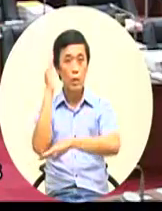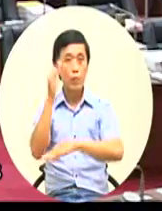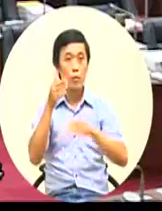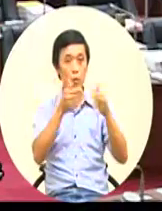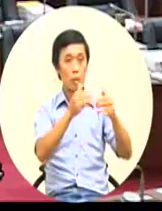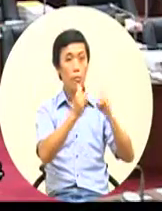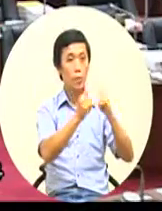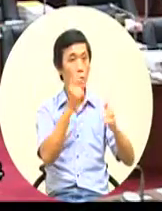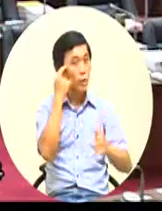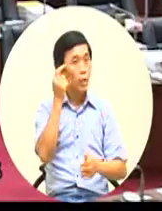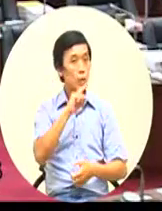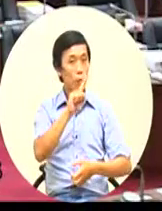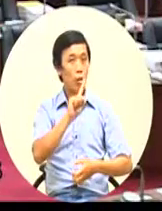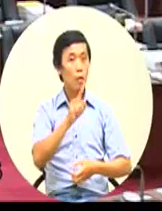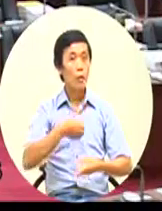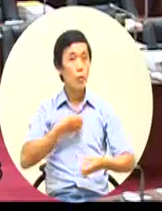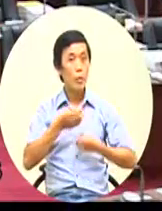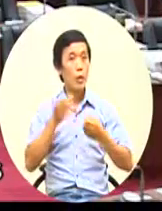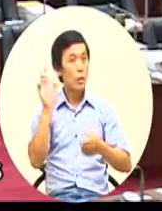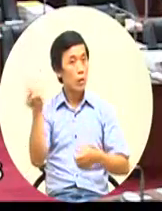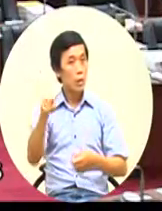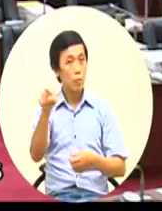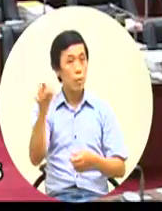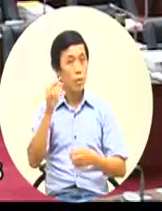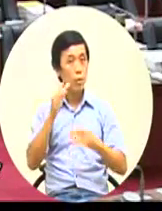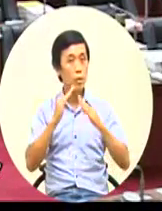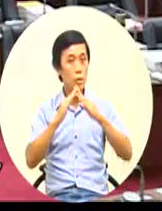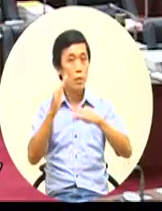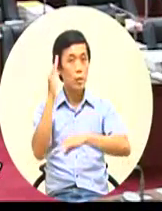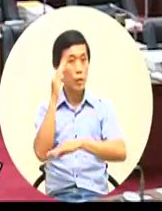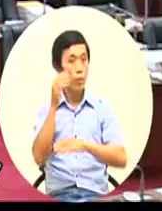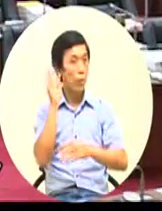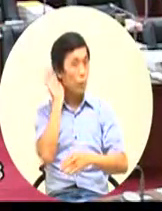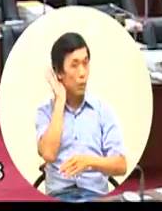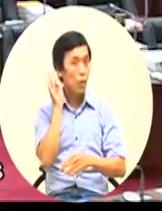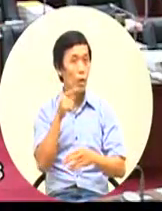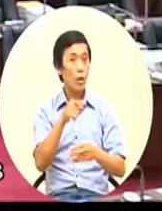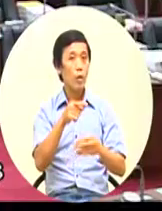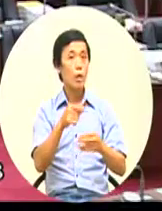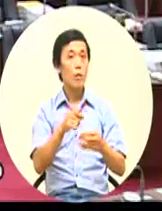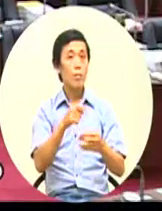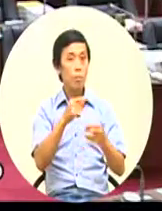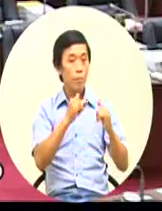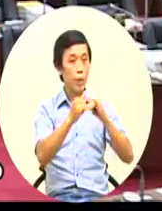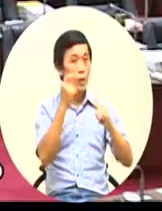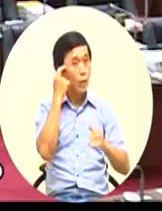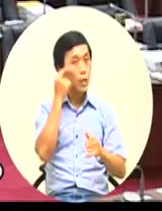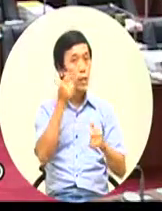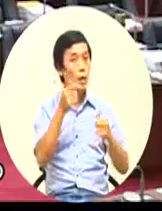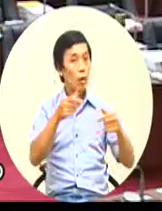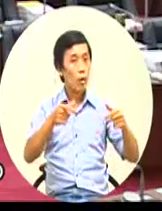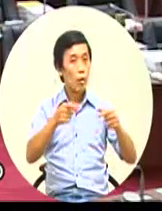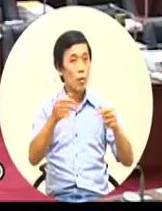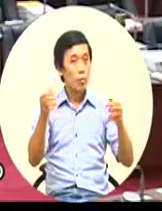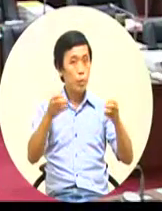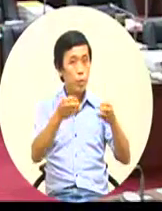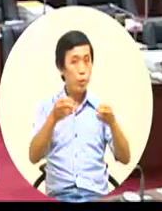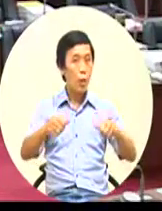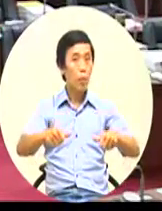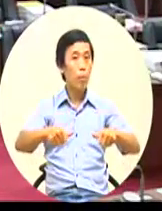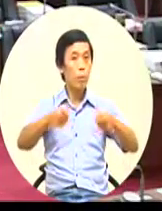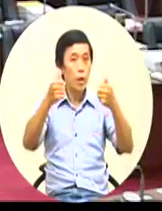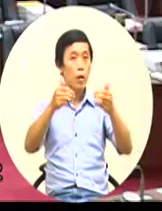意思，广听民意，得到民意沟通的正向，我们再来正式来办这样的活